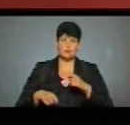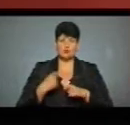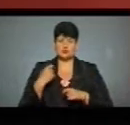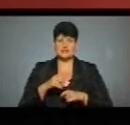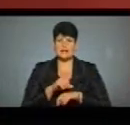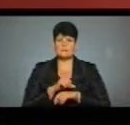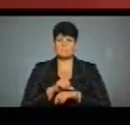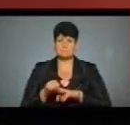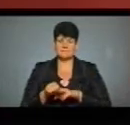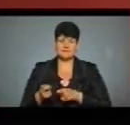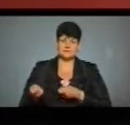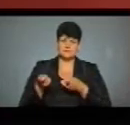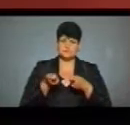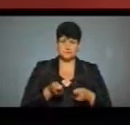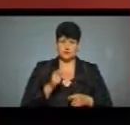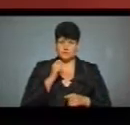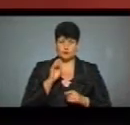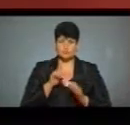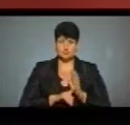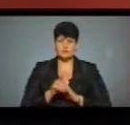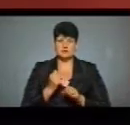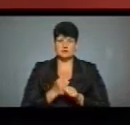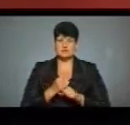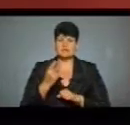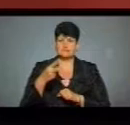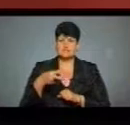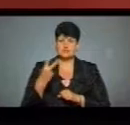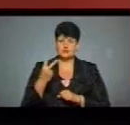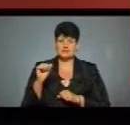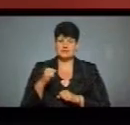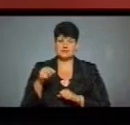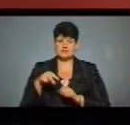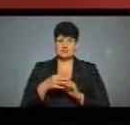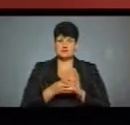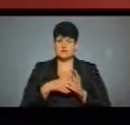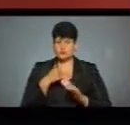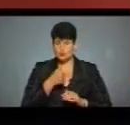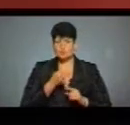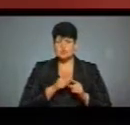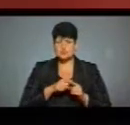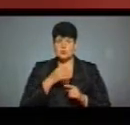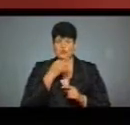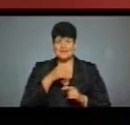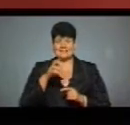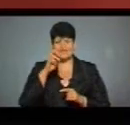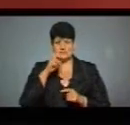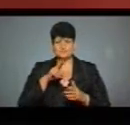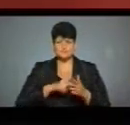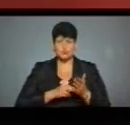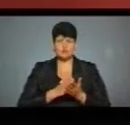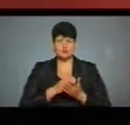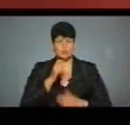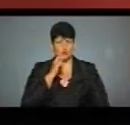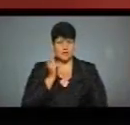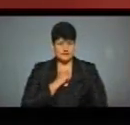режим перебування в Україні, не будуть чинності 22 серпня 2019 року. Про це повідомляє Державна фіскальна служба